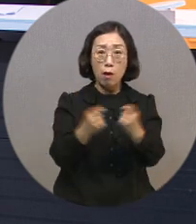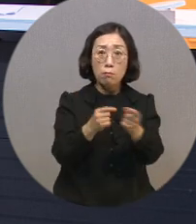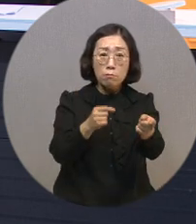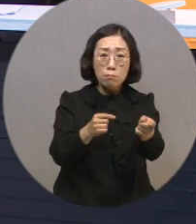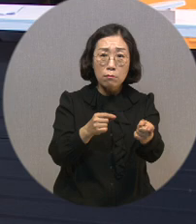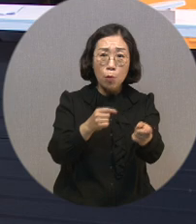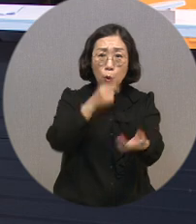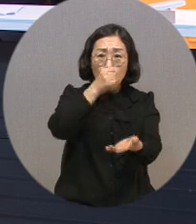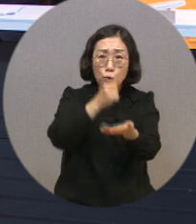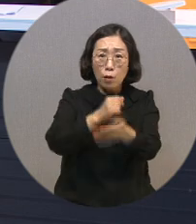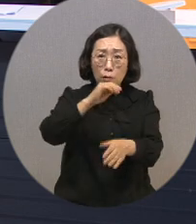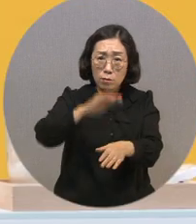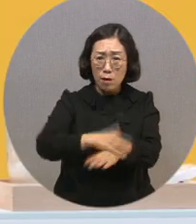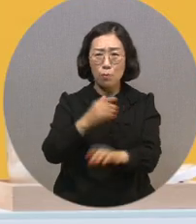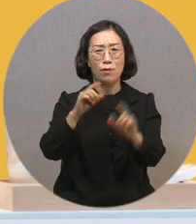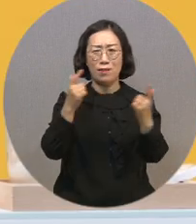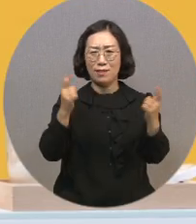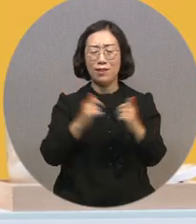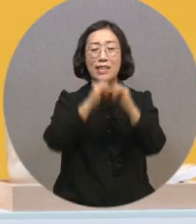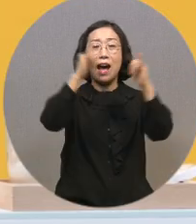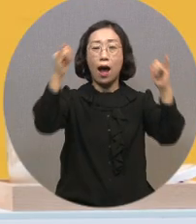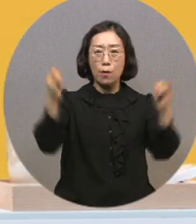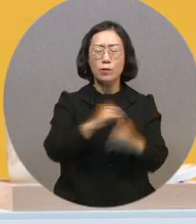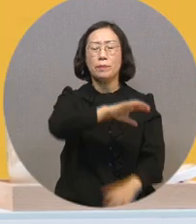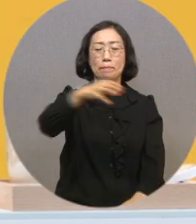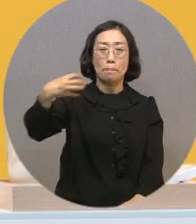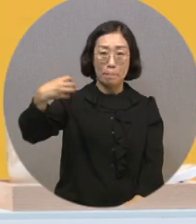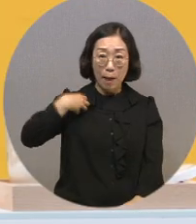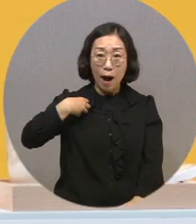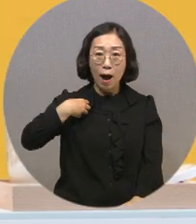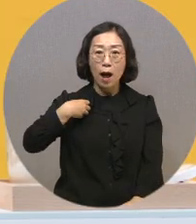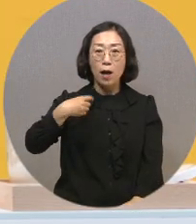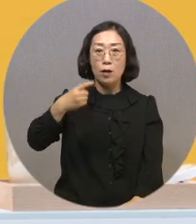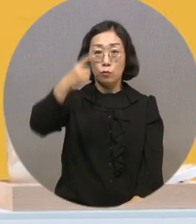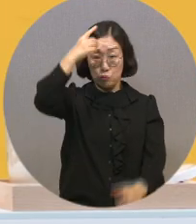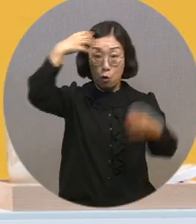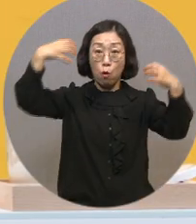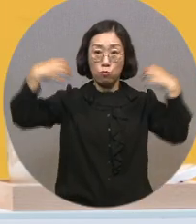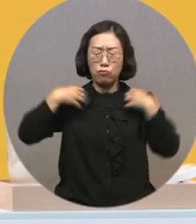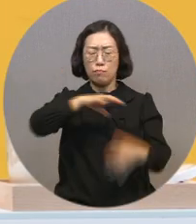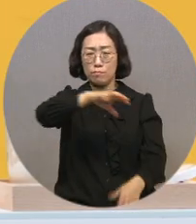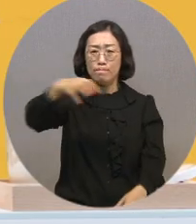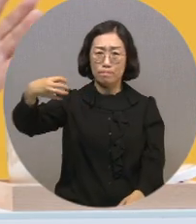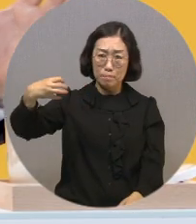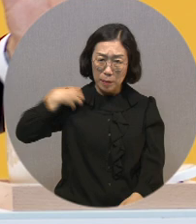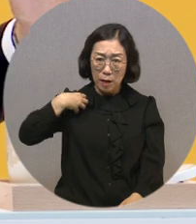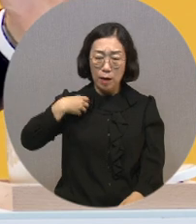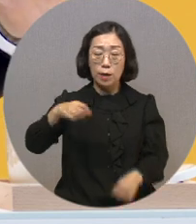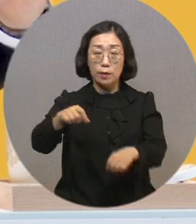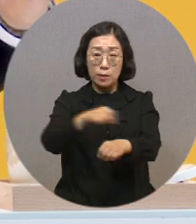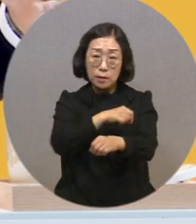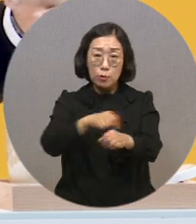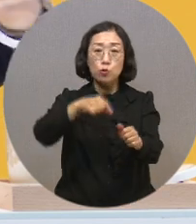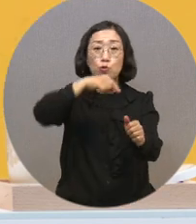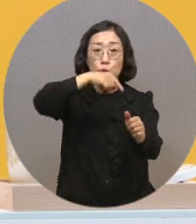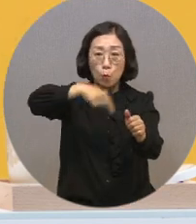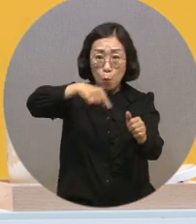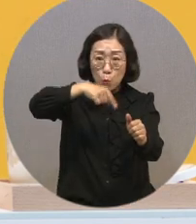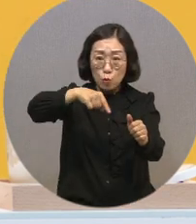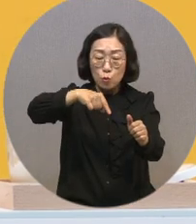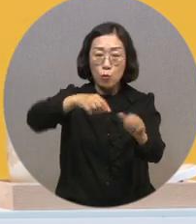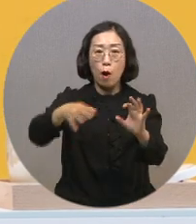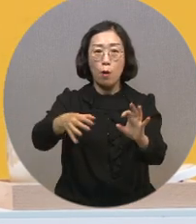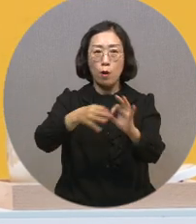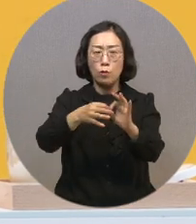돌리서는 안 된다. 이거는 사회적 책임이고 국가적 책임이다 나는. 네. 그런 의미에서 특수교육과 이